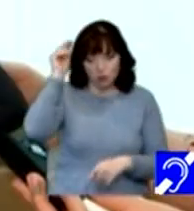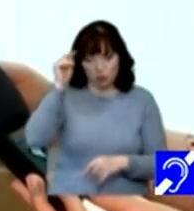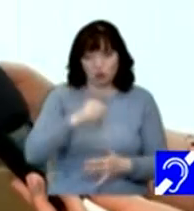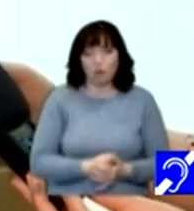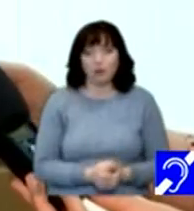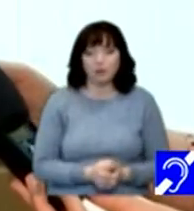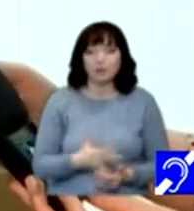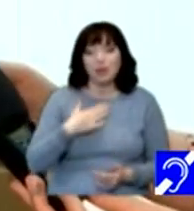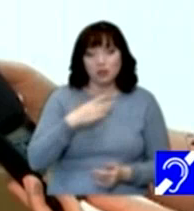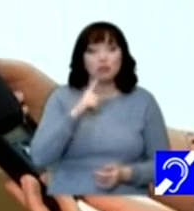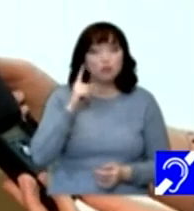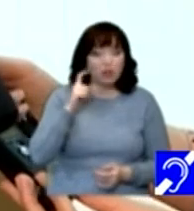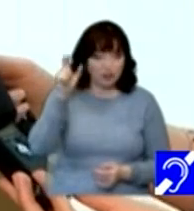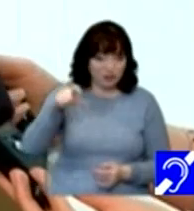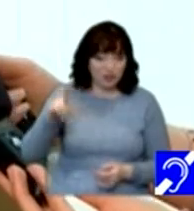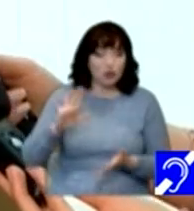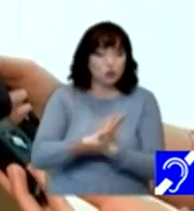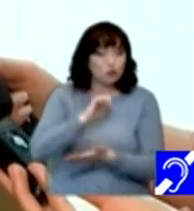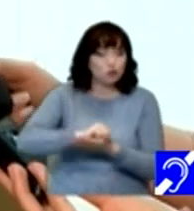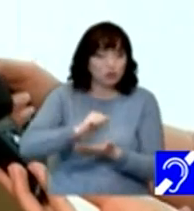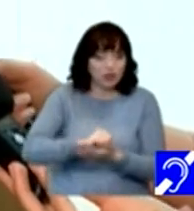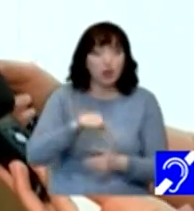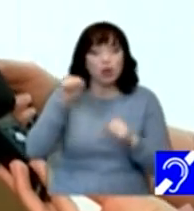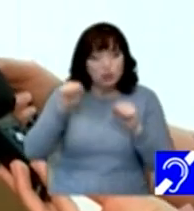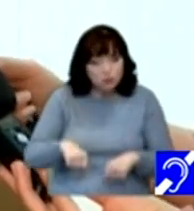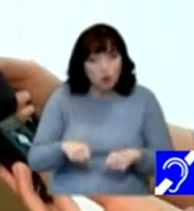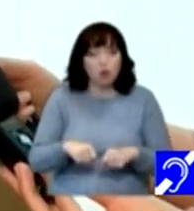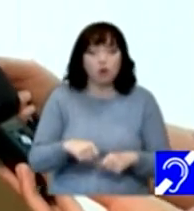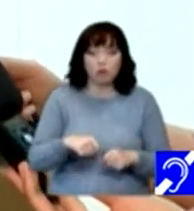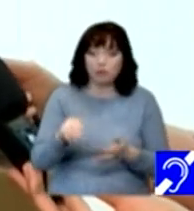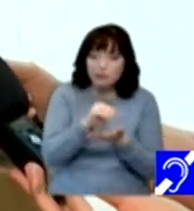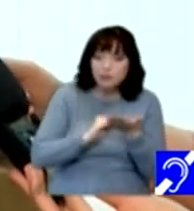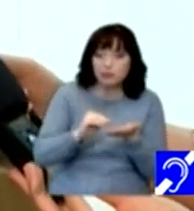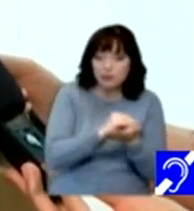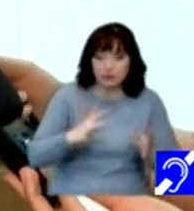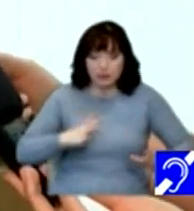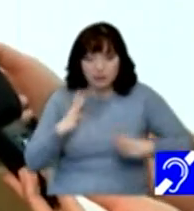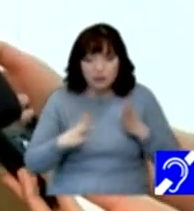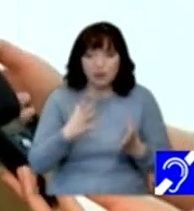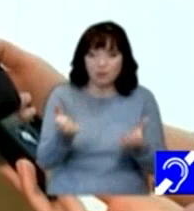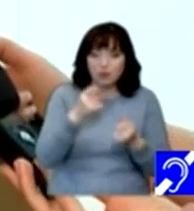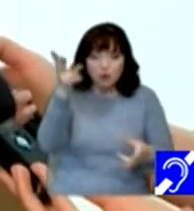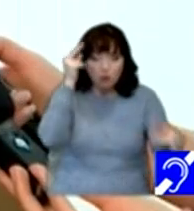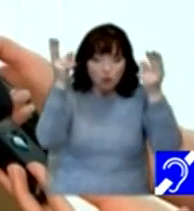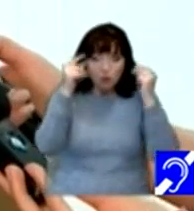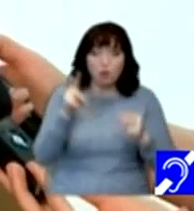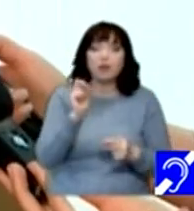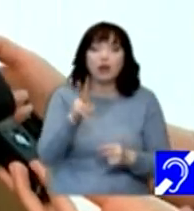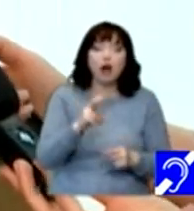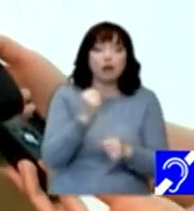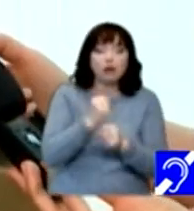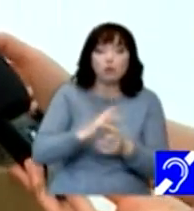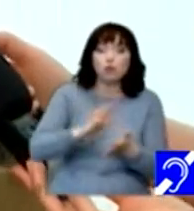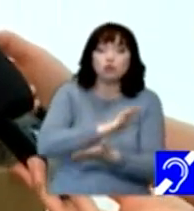facultății. Tinerii noștri jurnaliști vor avea posibilitatea să exerseze și să deprindă abilități de a fi jurnalist